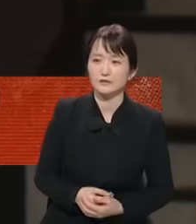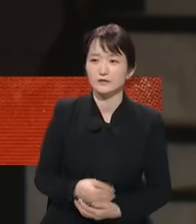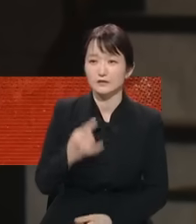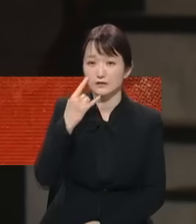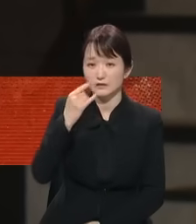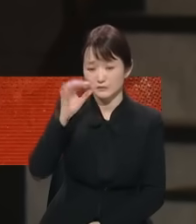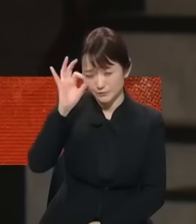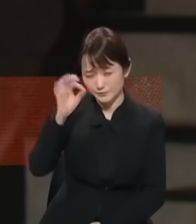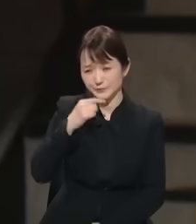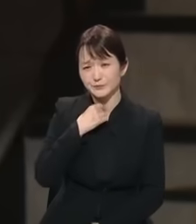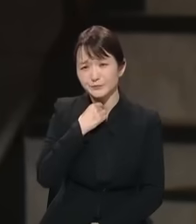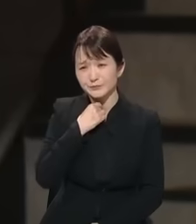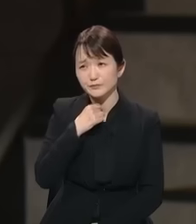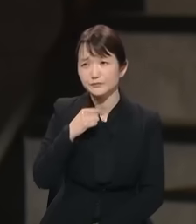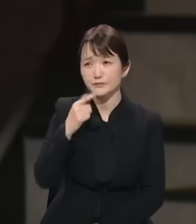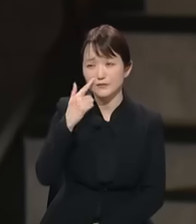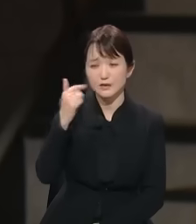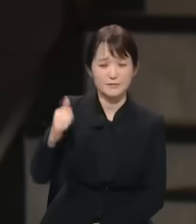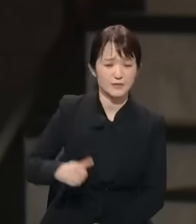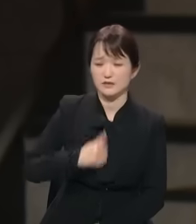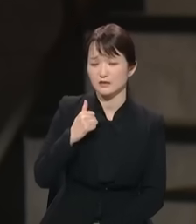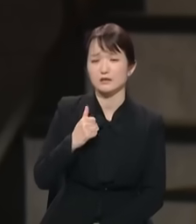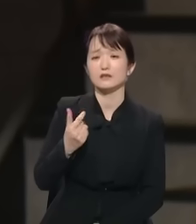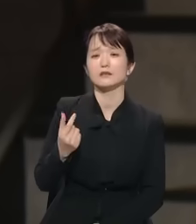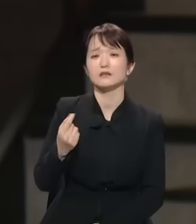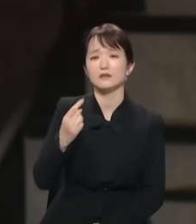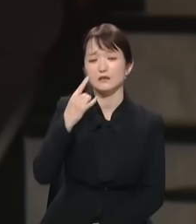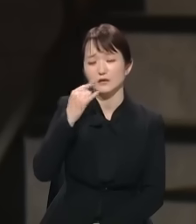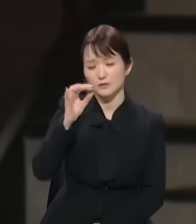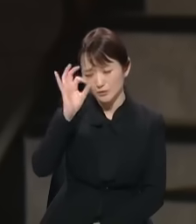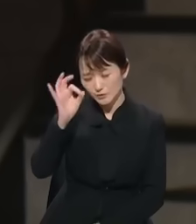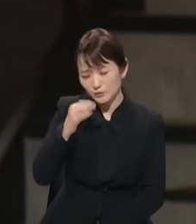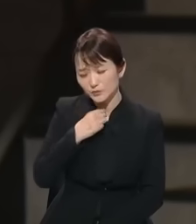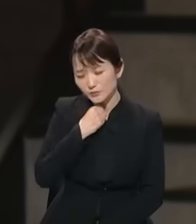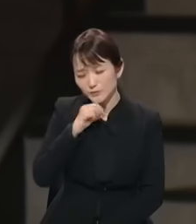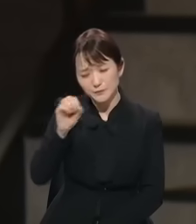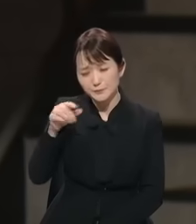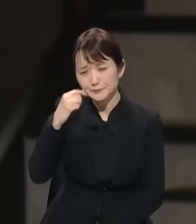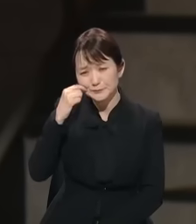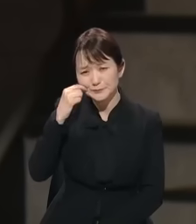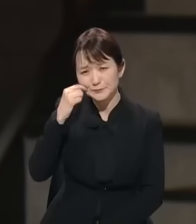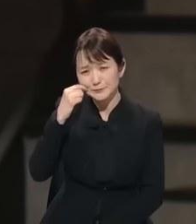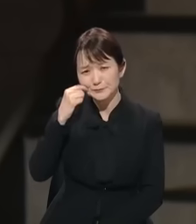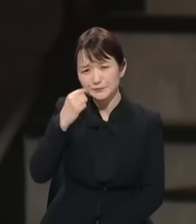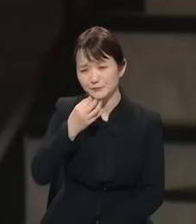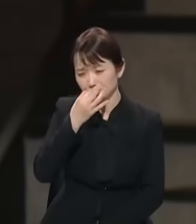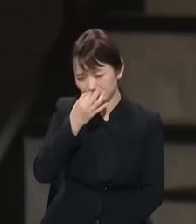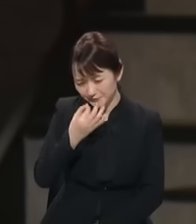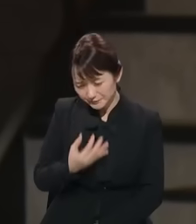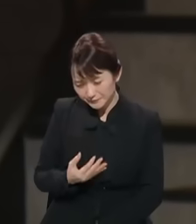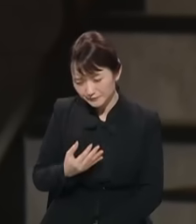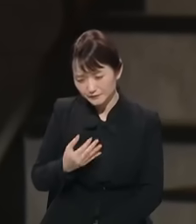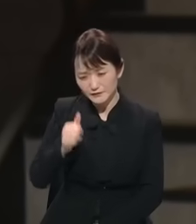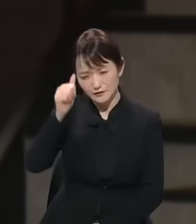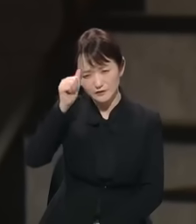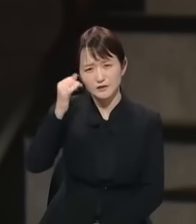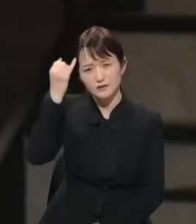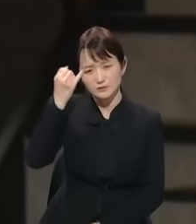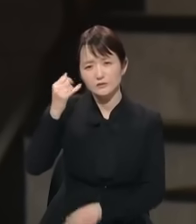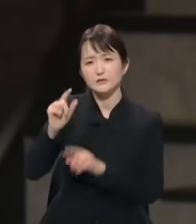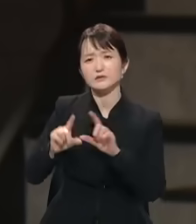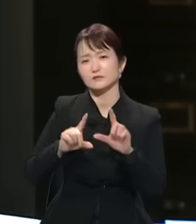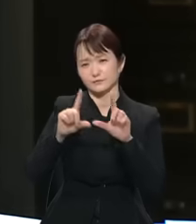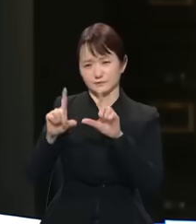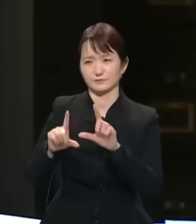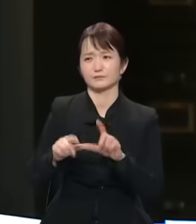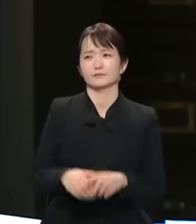너무너무 보고 싶었지만 또 그건 아빠가 화가 날 것 같아서 엄마 보고 싶다는 얘기도 못하고 참 서럽고 힘들게 사춘기를 보냈다고 합니다. 아 진짜